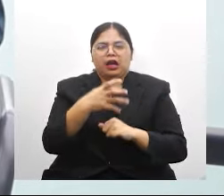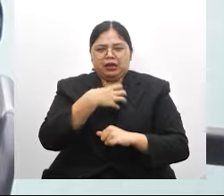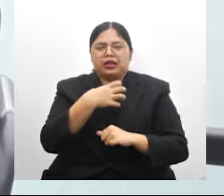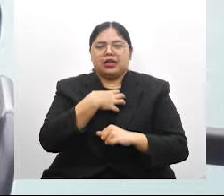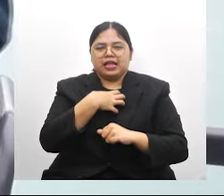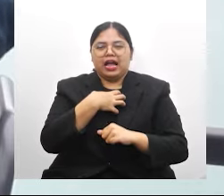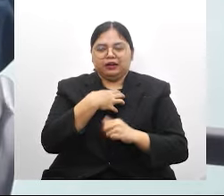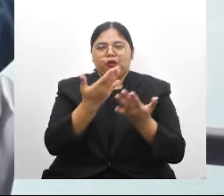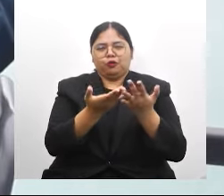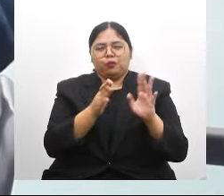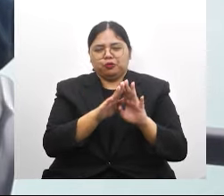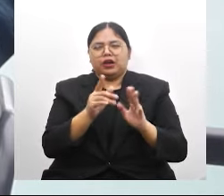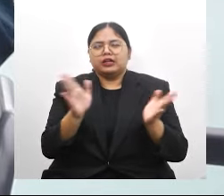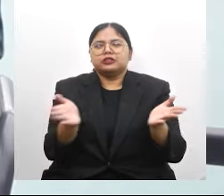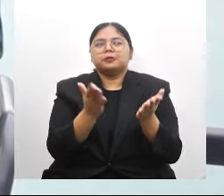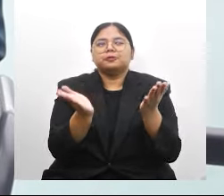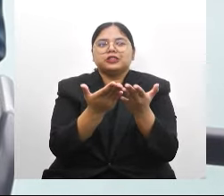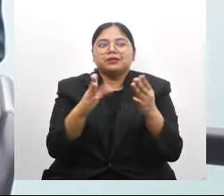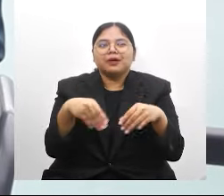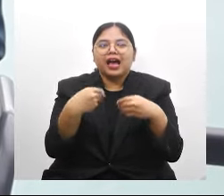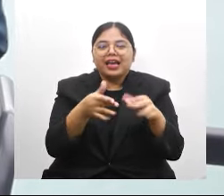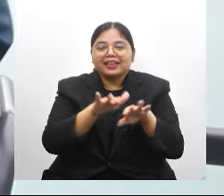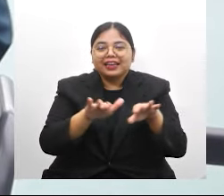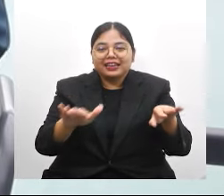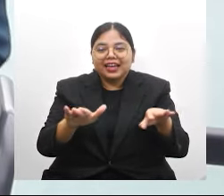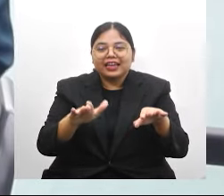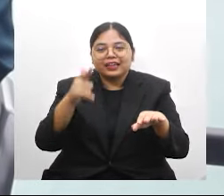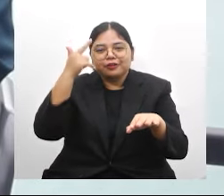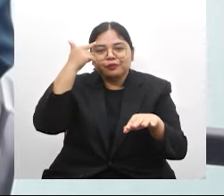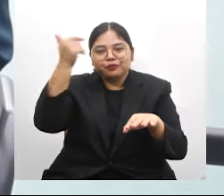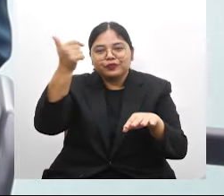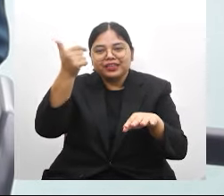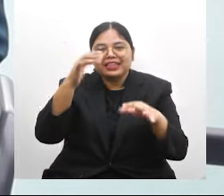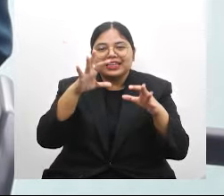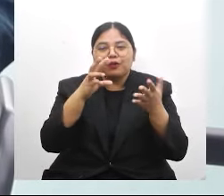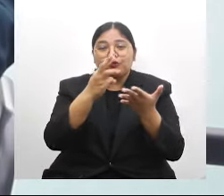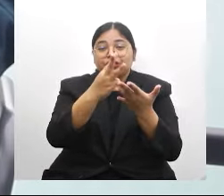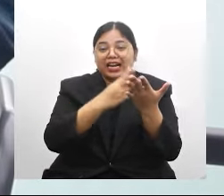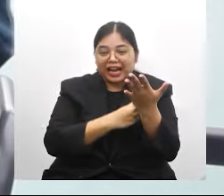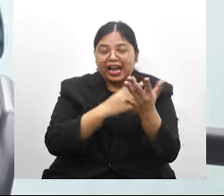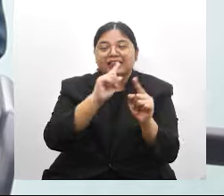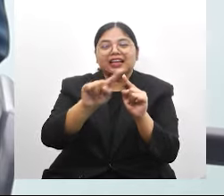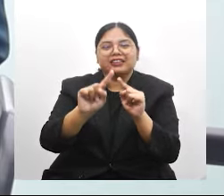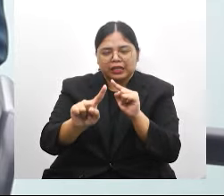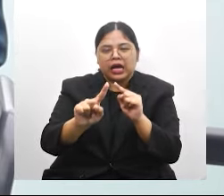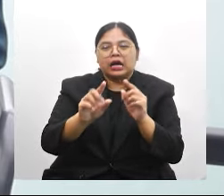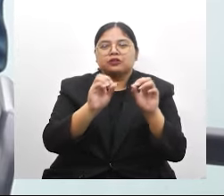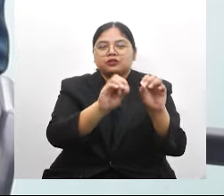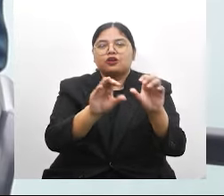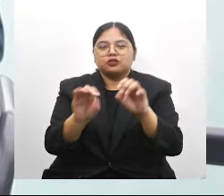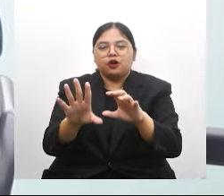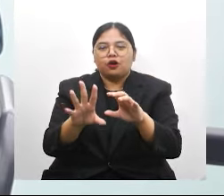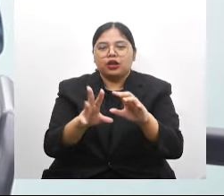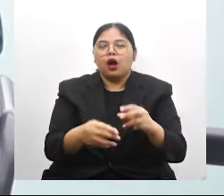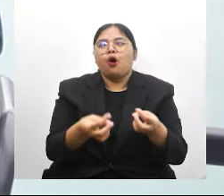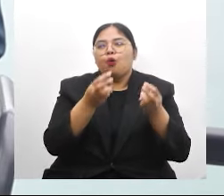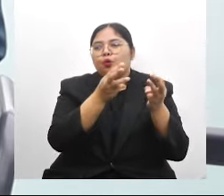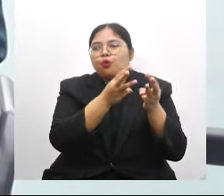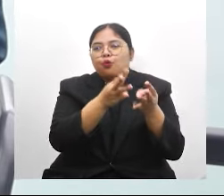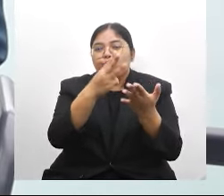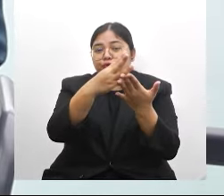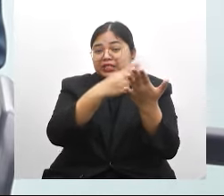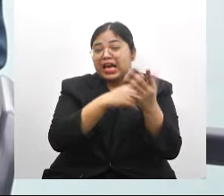ครองในการที่จะส่งเสริมให้นักเรียนเนี่ยมีทักษะทางด้านวิชาการนะครับซึ่งเป็นการบูรณาการศาสตร์หลายๆวิชาเข้าด้วยกันแล้ว